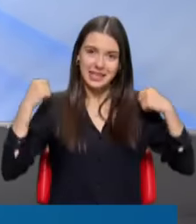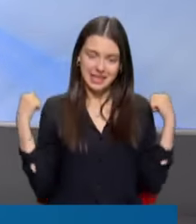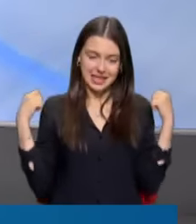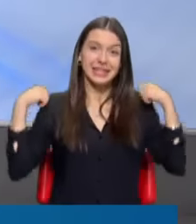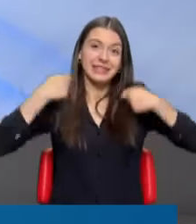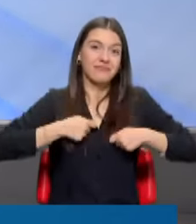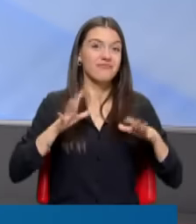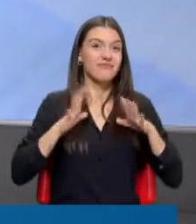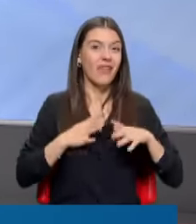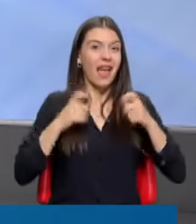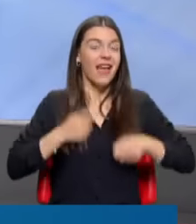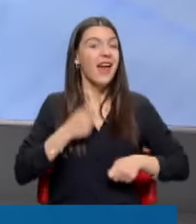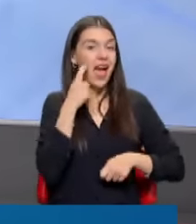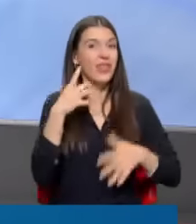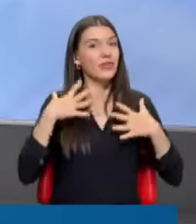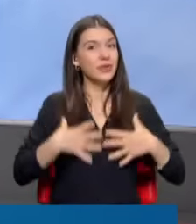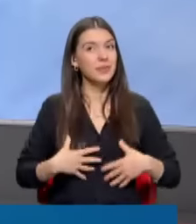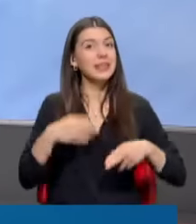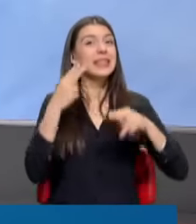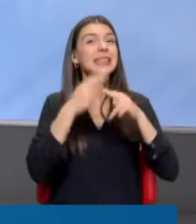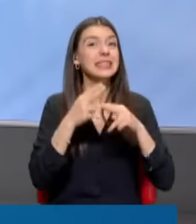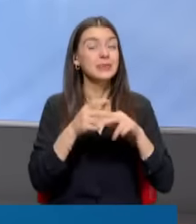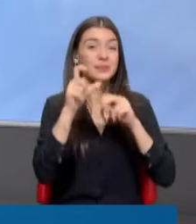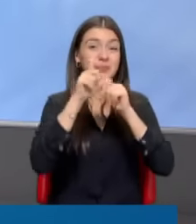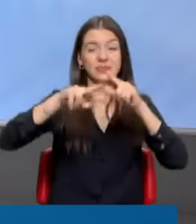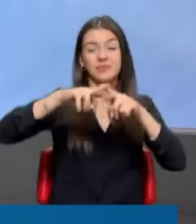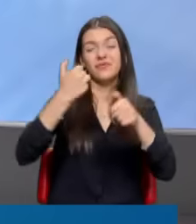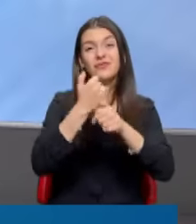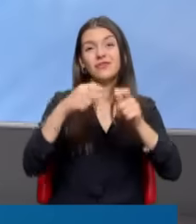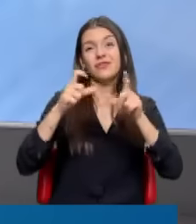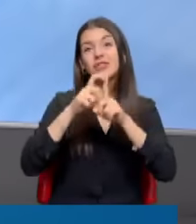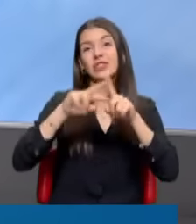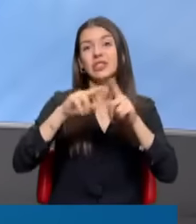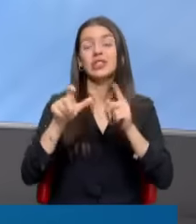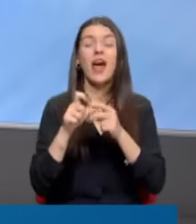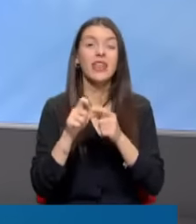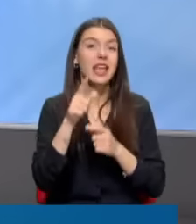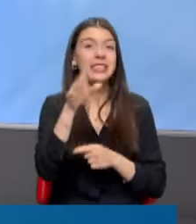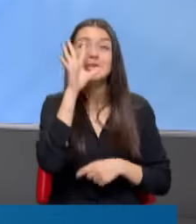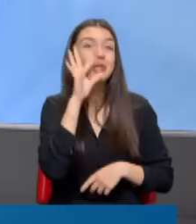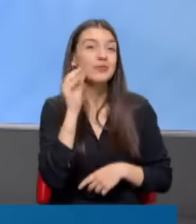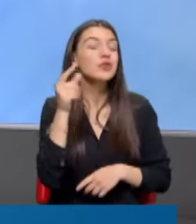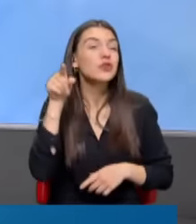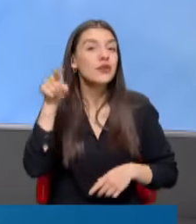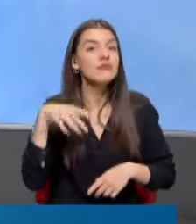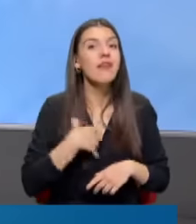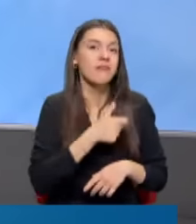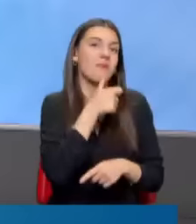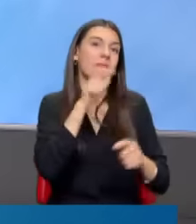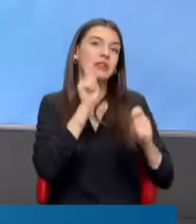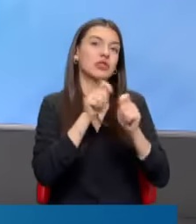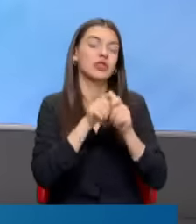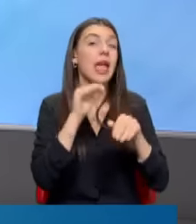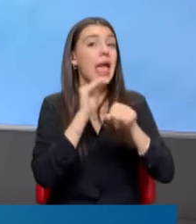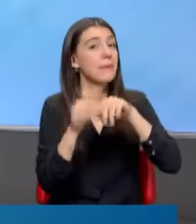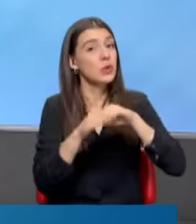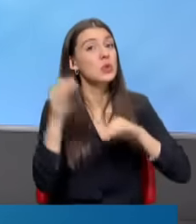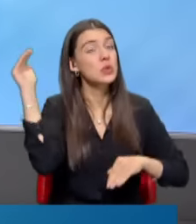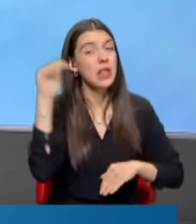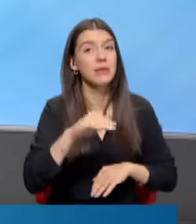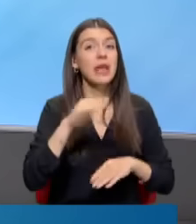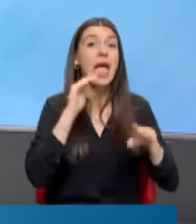resmi. İsmi Çağdaş, bir emekçi işçi çocuğu. Eminönü'ne gelmişler.